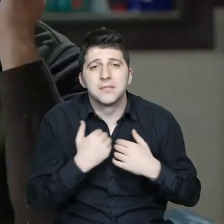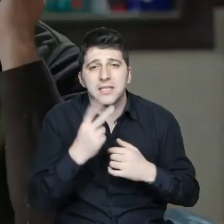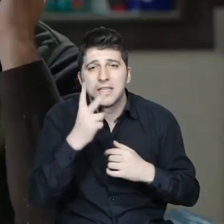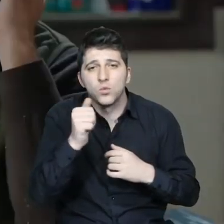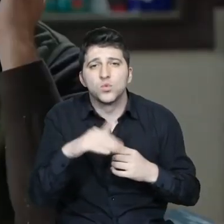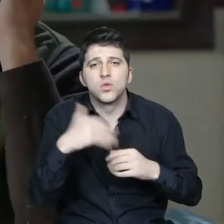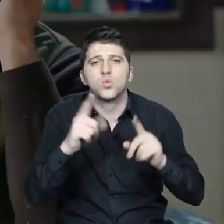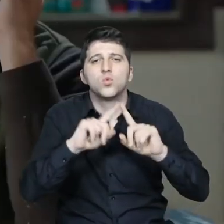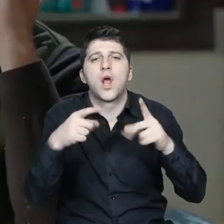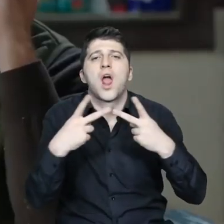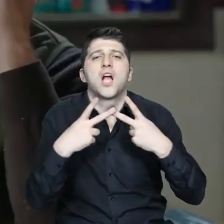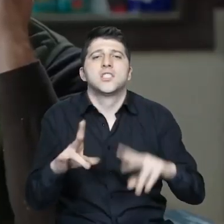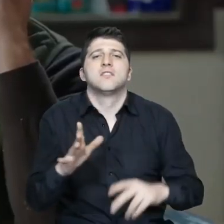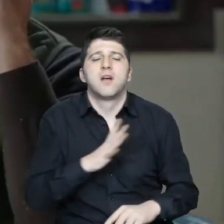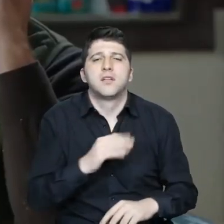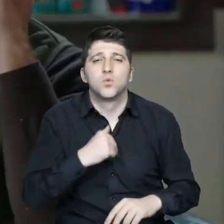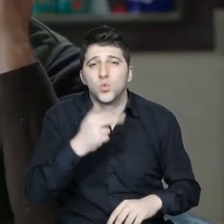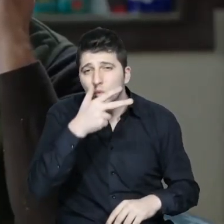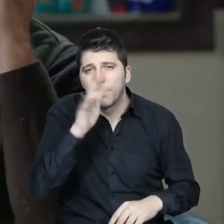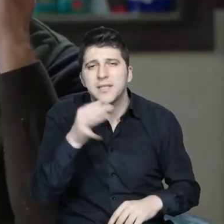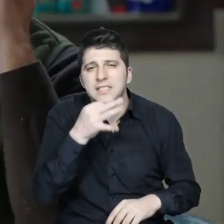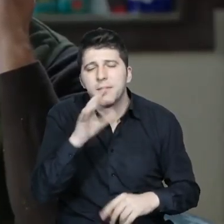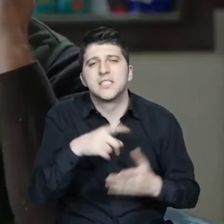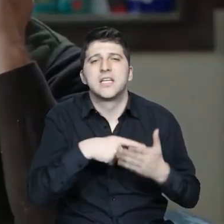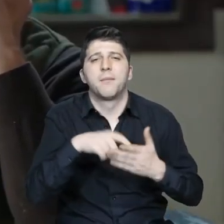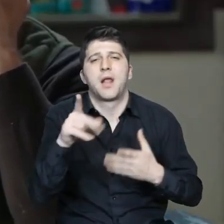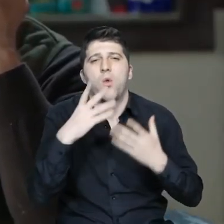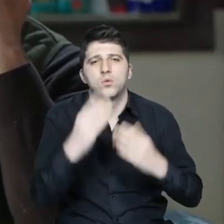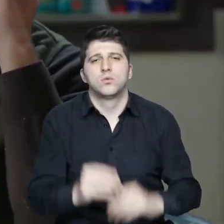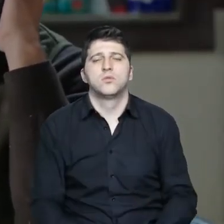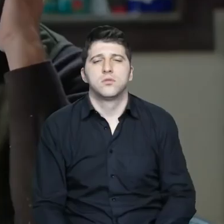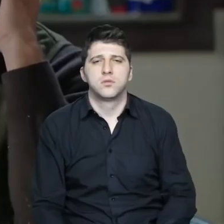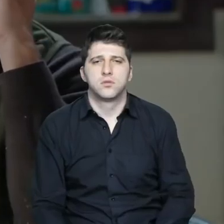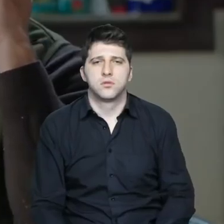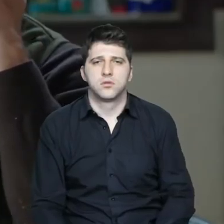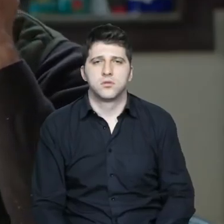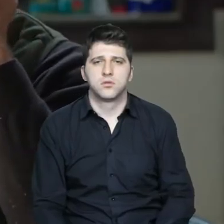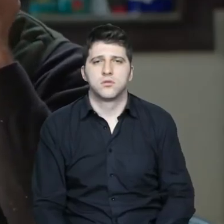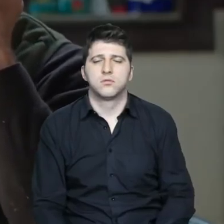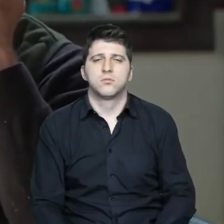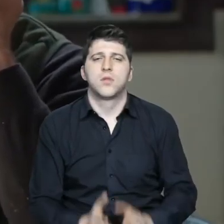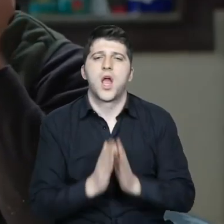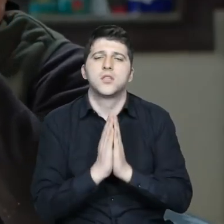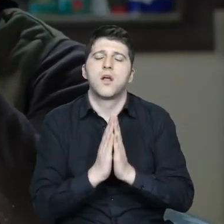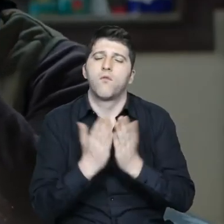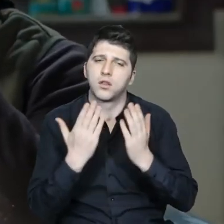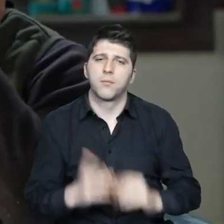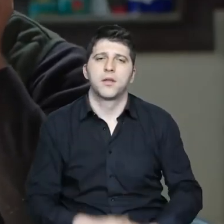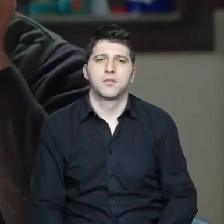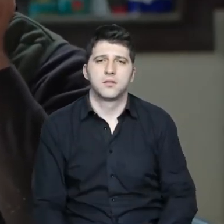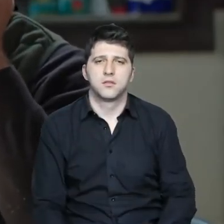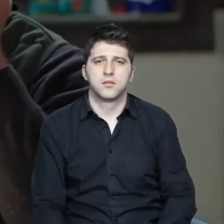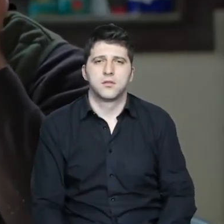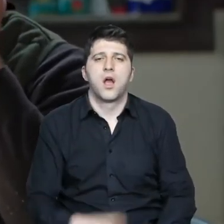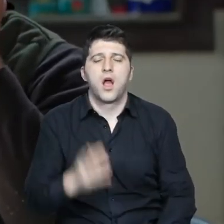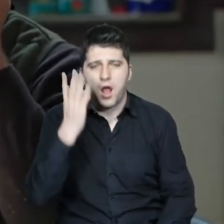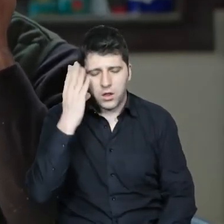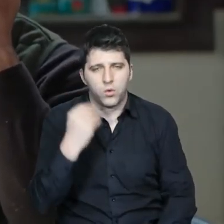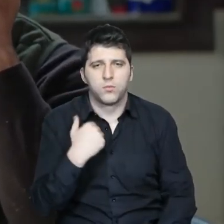sonra dükkan açılışımız var. Kusura bakmazsan siparişleri iptal edelim. Estağfurullah tabii.